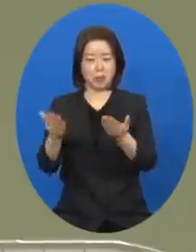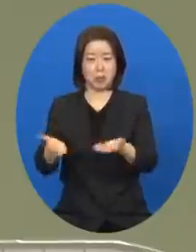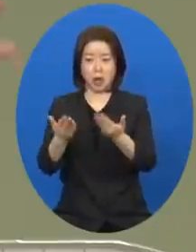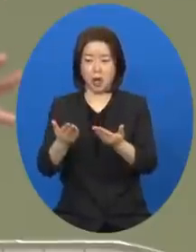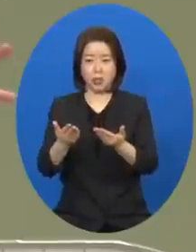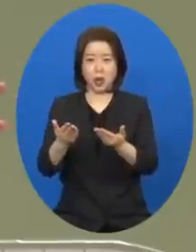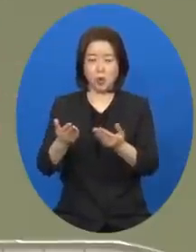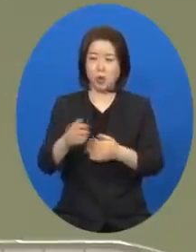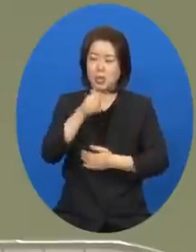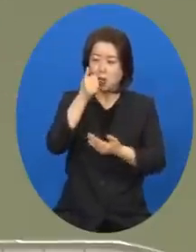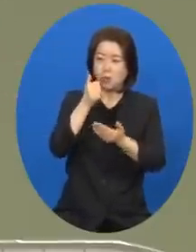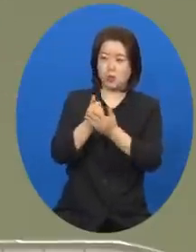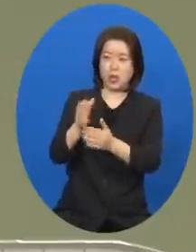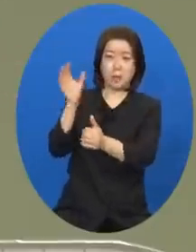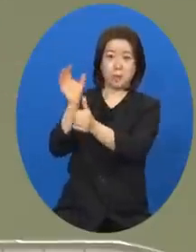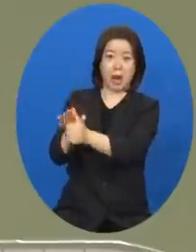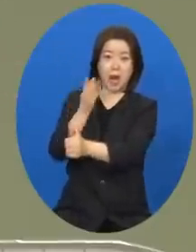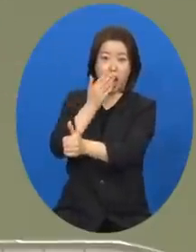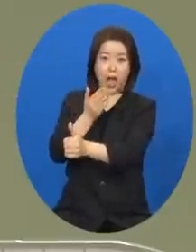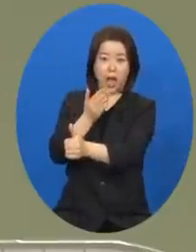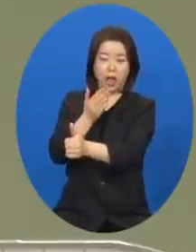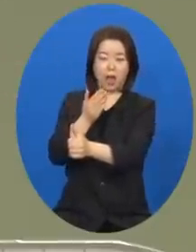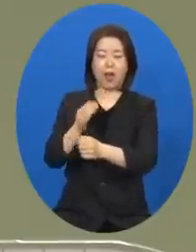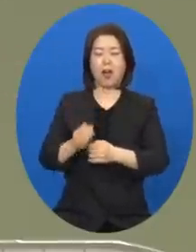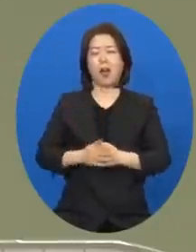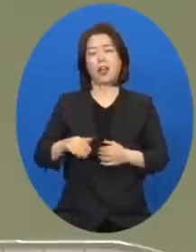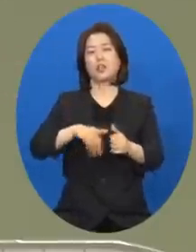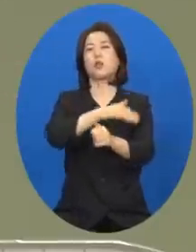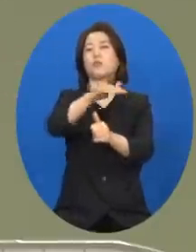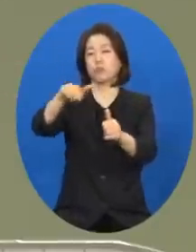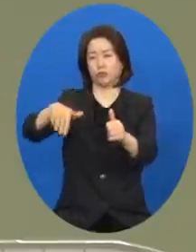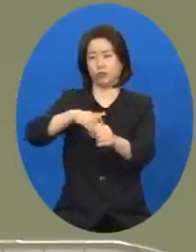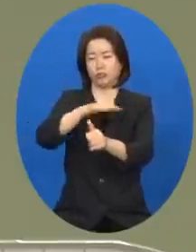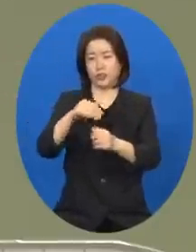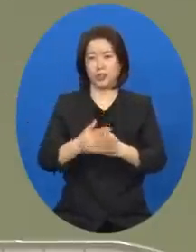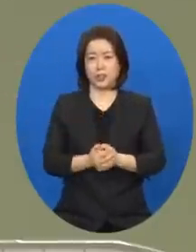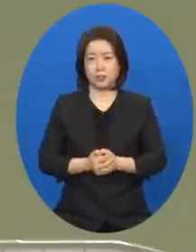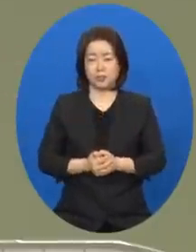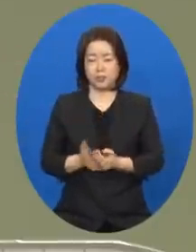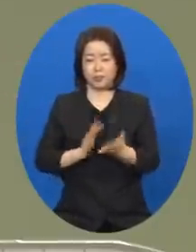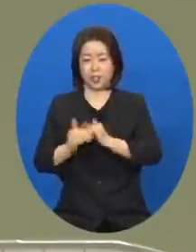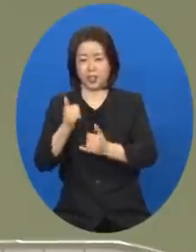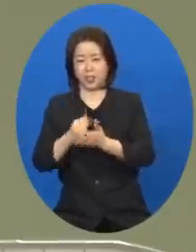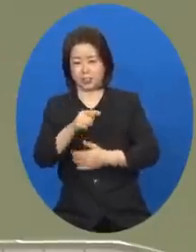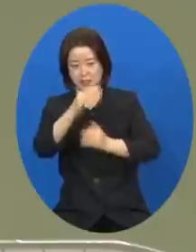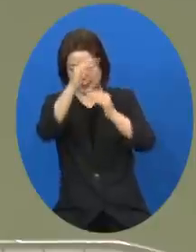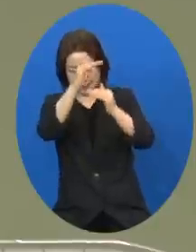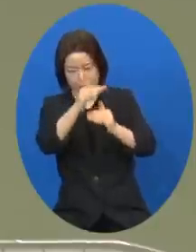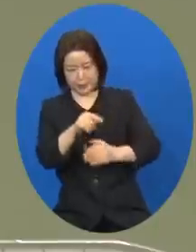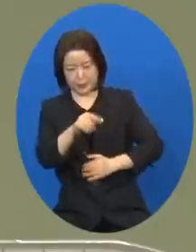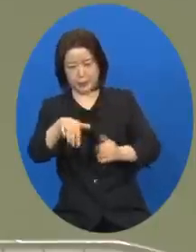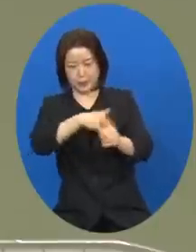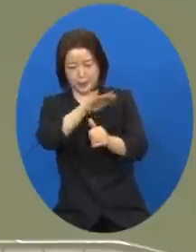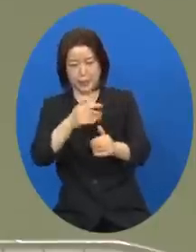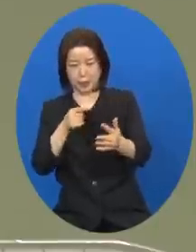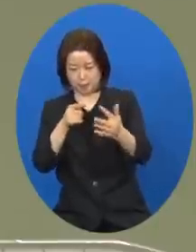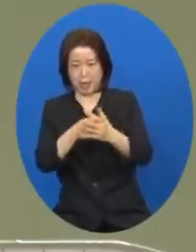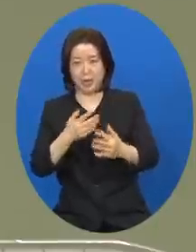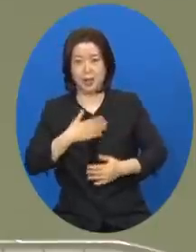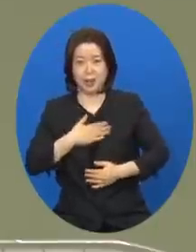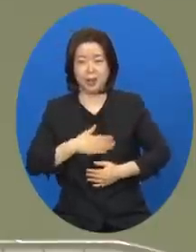이런 아주 살벌한 분위기에 있었던 겁니다. 예수님도 그 상황을 아셨어요. 그렇지만